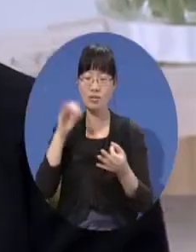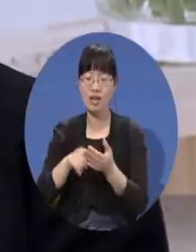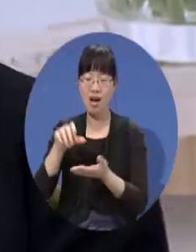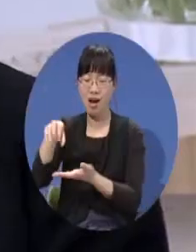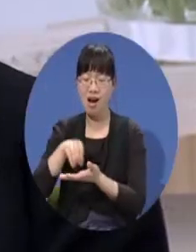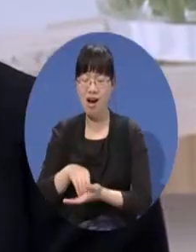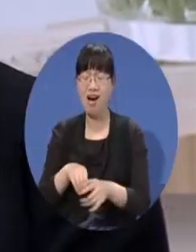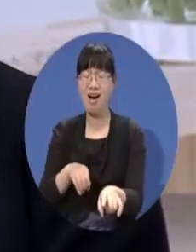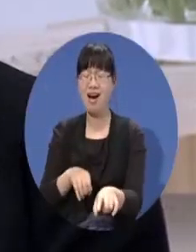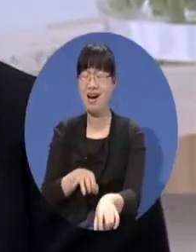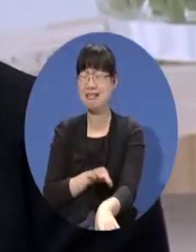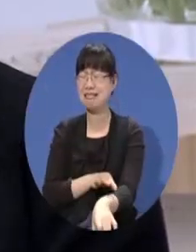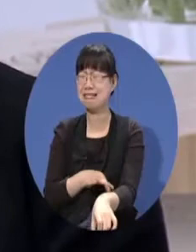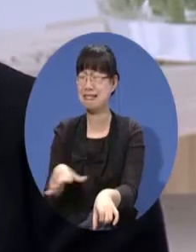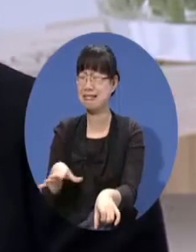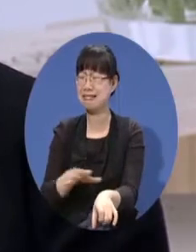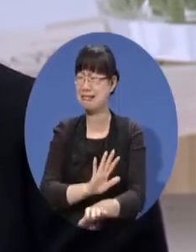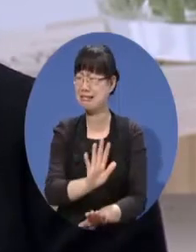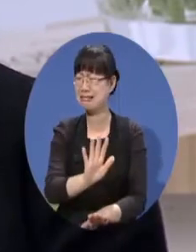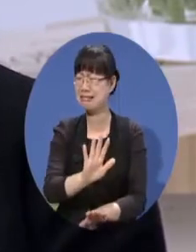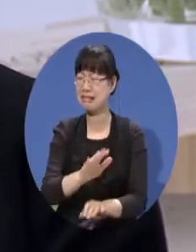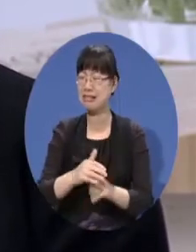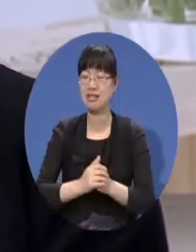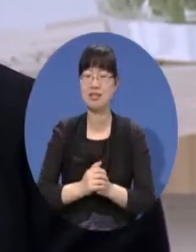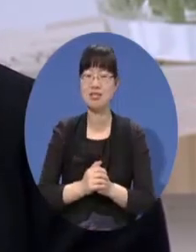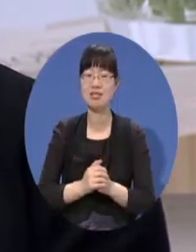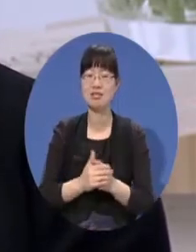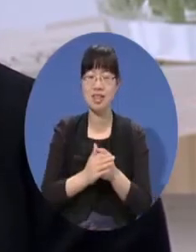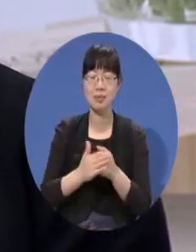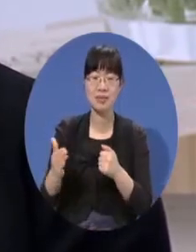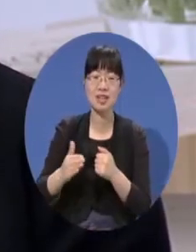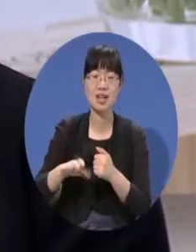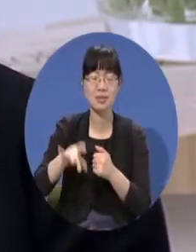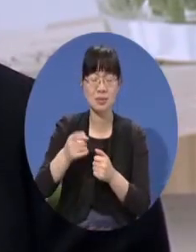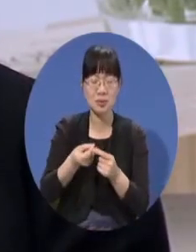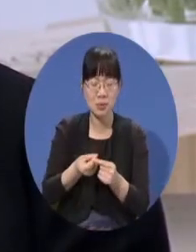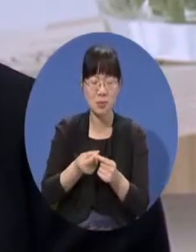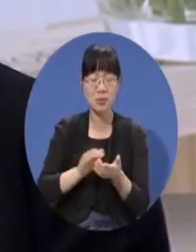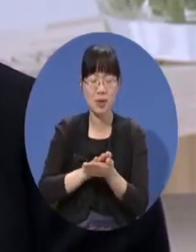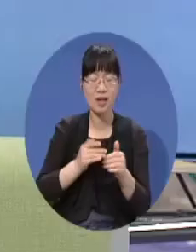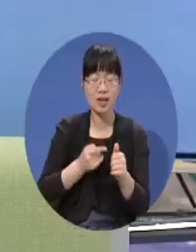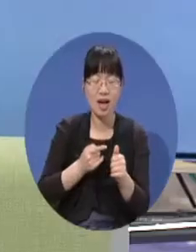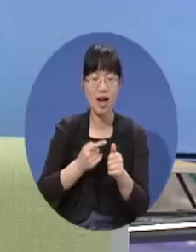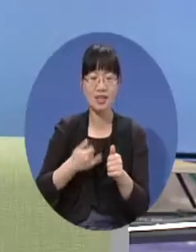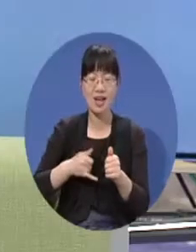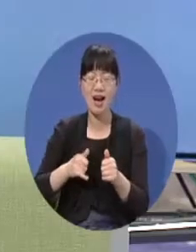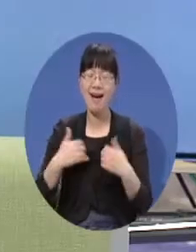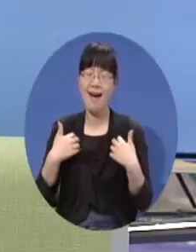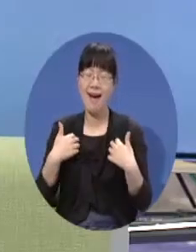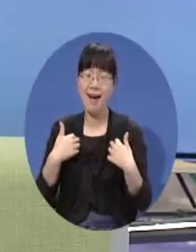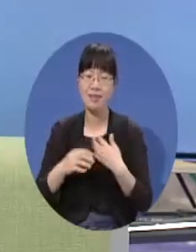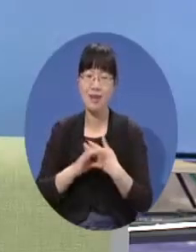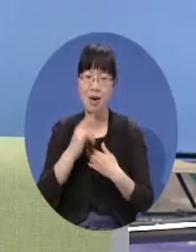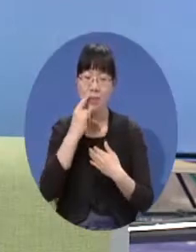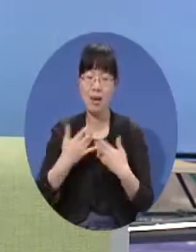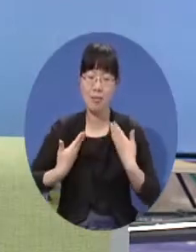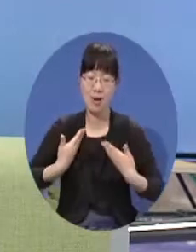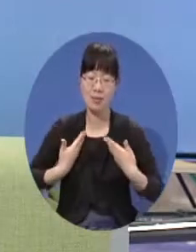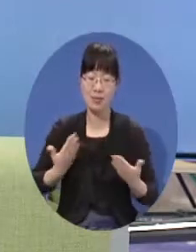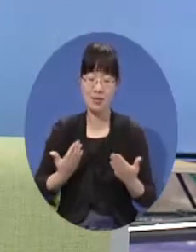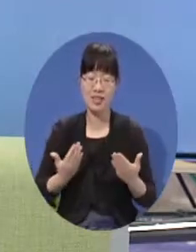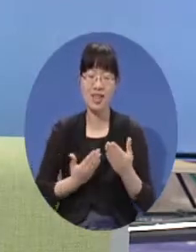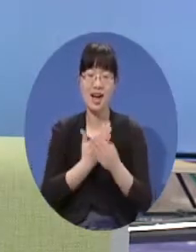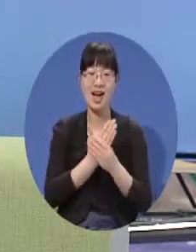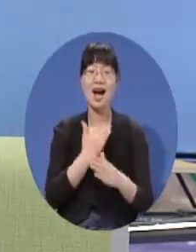오면 아, 지겨워 하기 싫어. 또 시작이 안 돼. 네. 그래서 처음에 조금 해주다가 아이가 이제 흥분하기 시작하면 엄마가 바쁜 일이 막 생겨요.